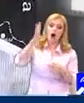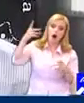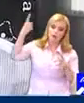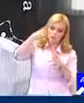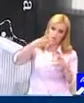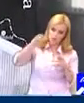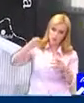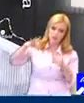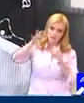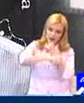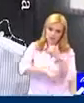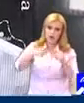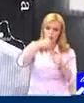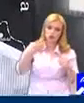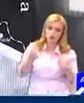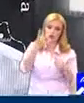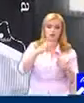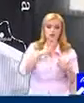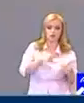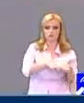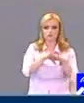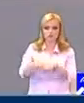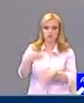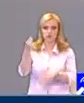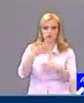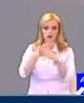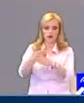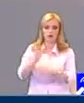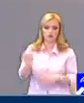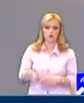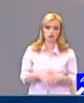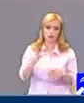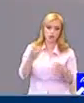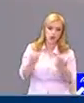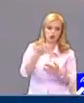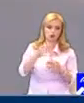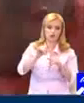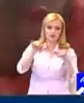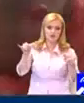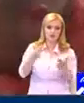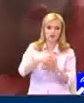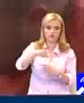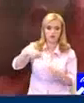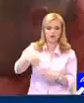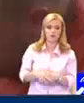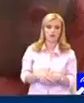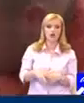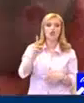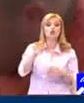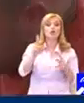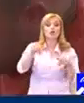că e o finanțare unică și o oportunitate unică. Cei care au afaceri deja în Republica Moldova și vor să extindă în